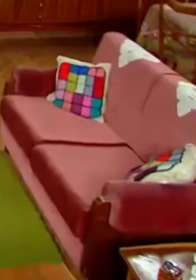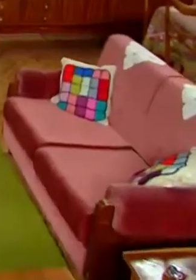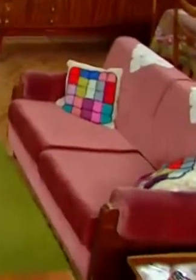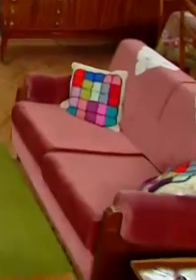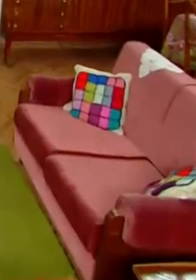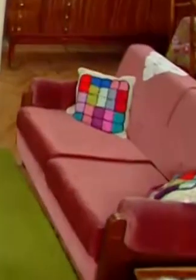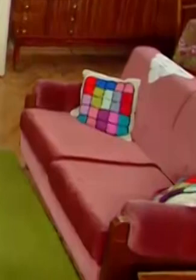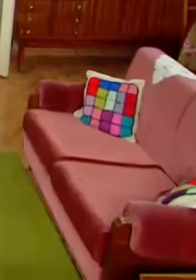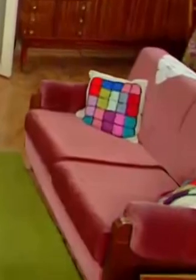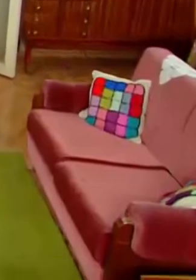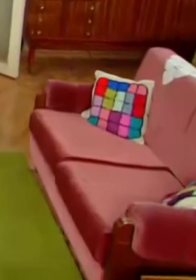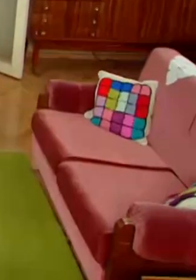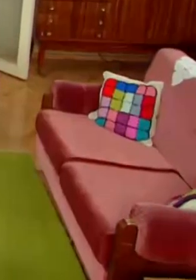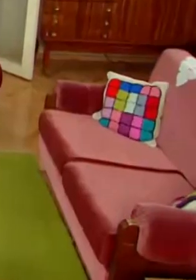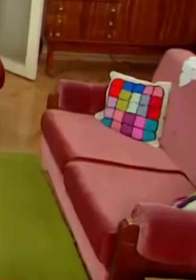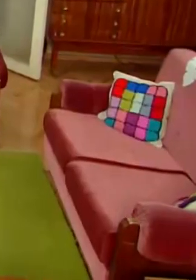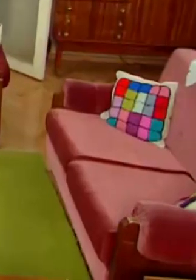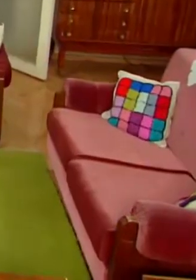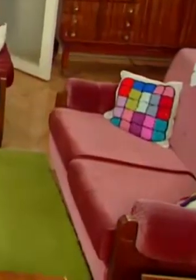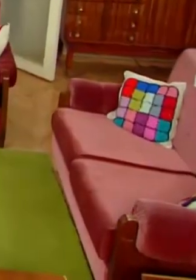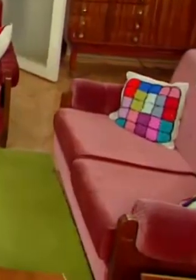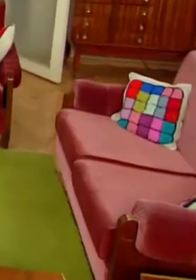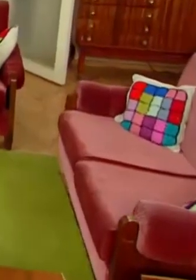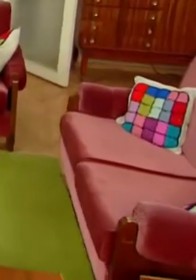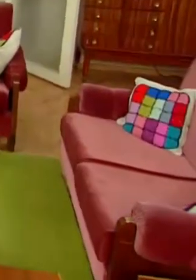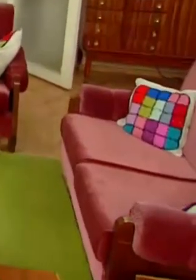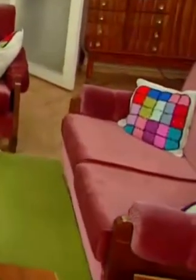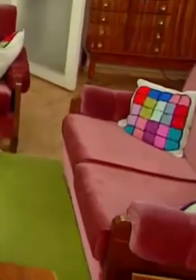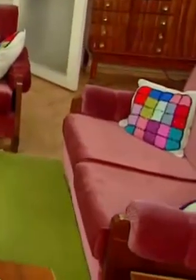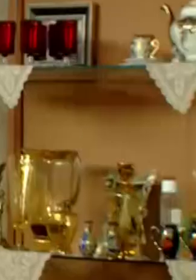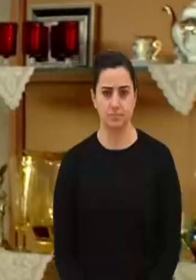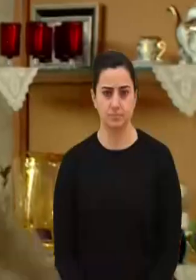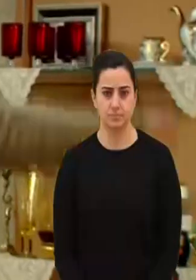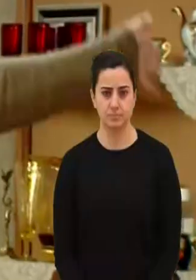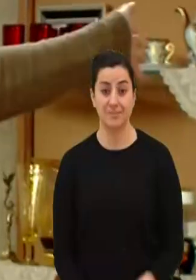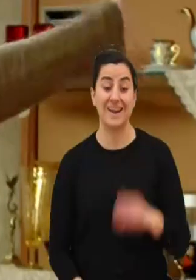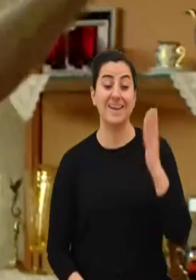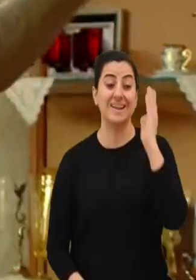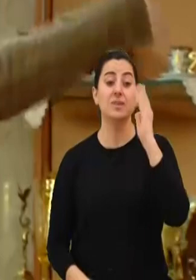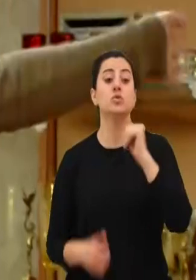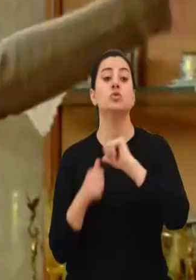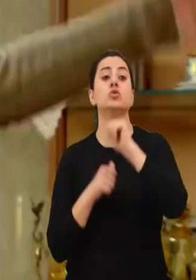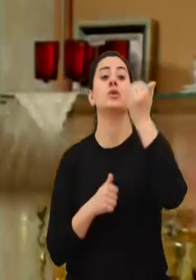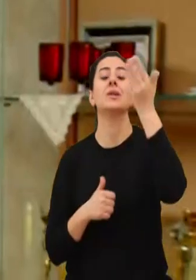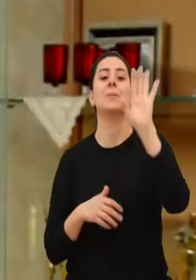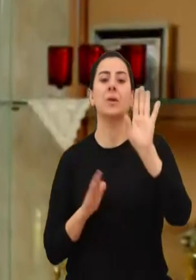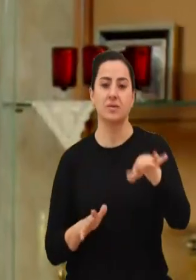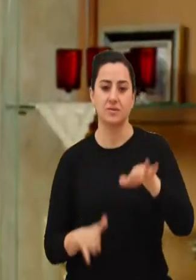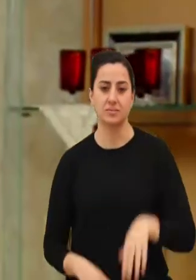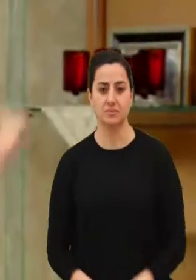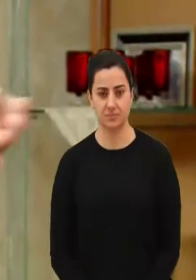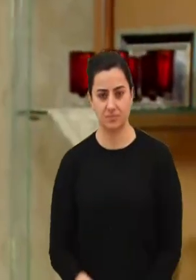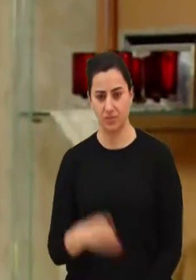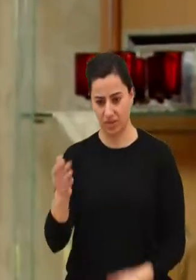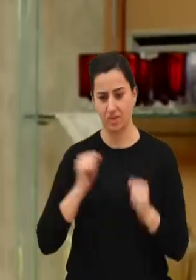Nazım masadan sinirle ders notlarını toplayıp tavırlı odaya gitti. Ha, git derken o kadar uzağa gitmene gerek yoktu